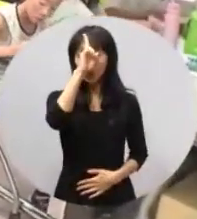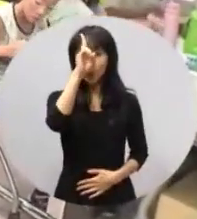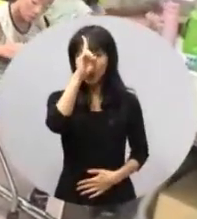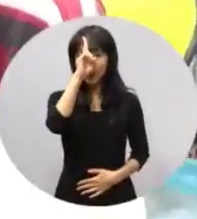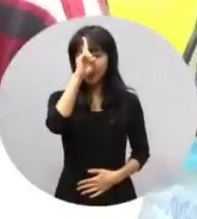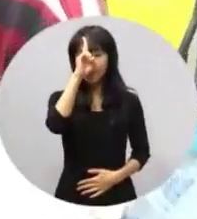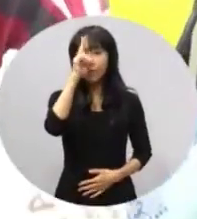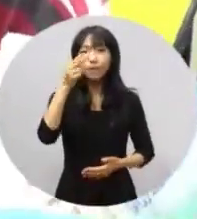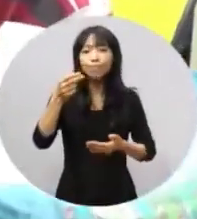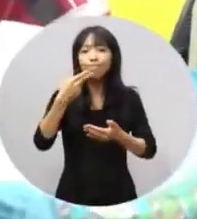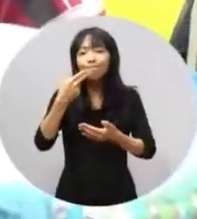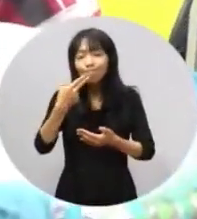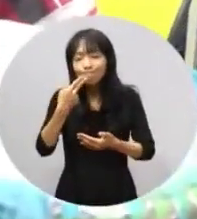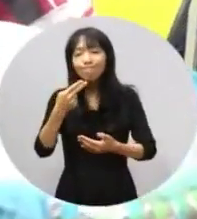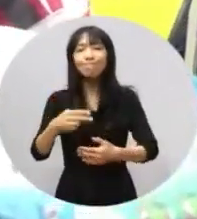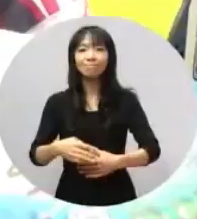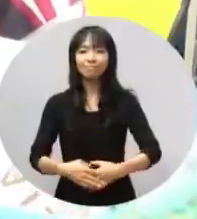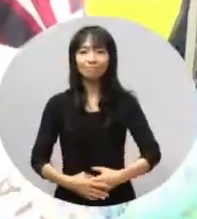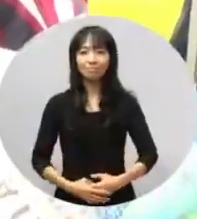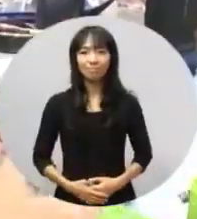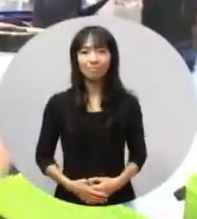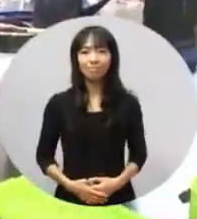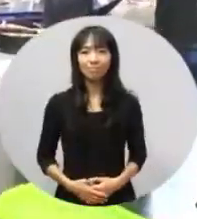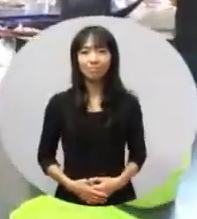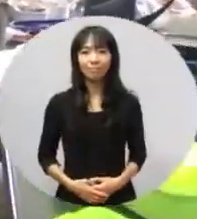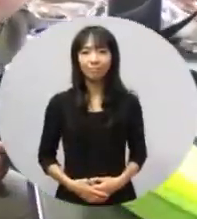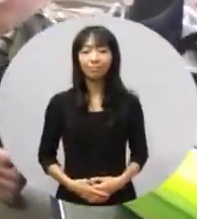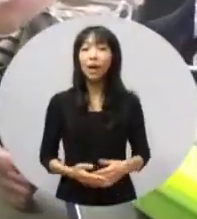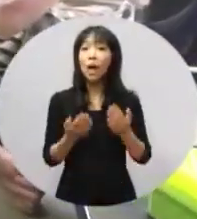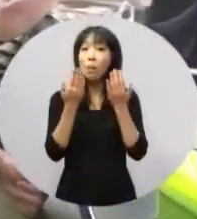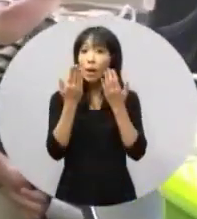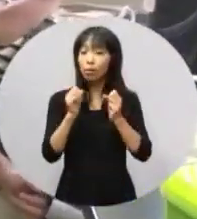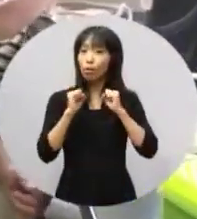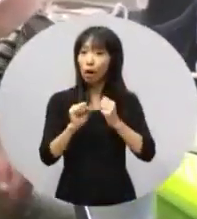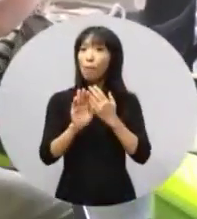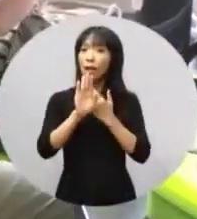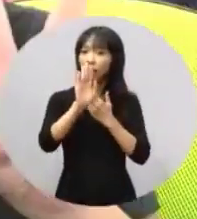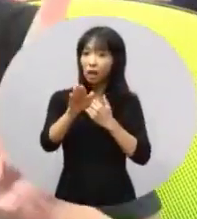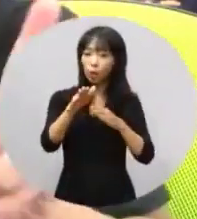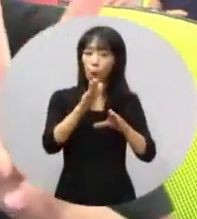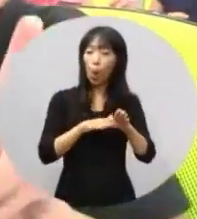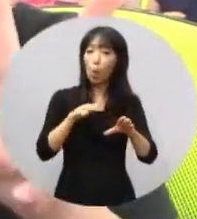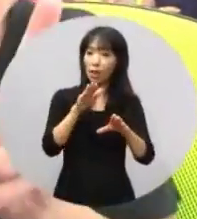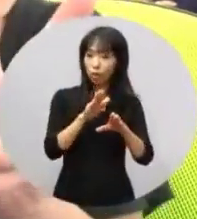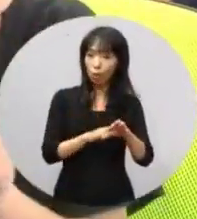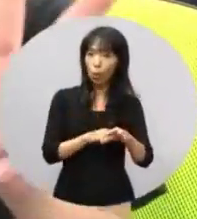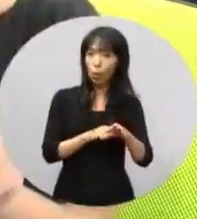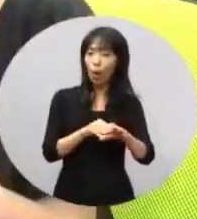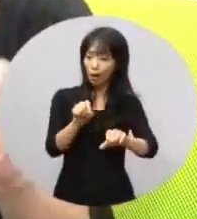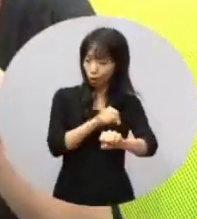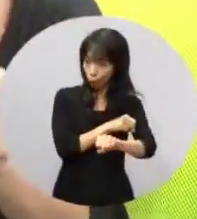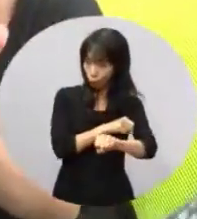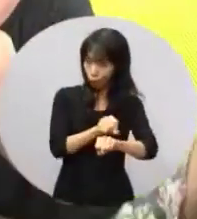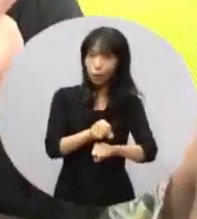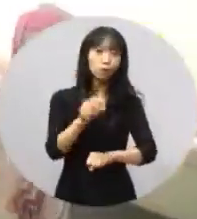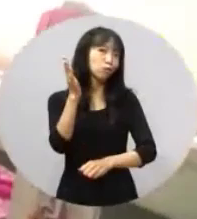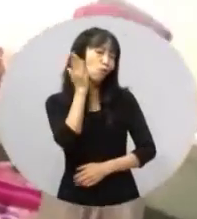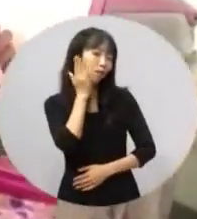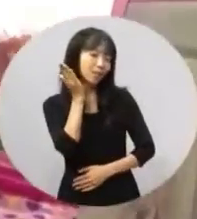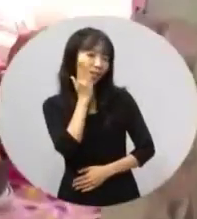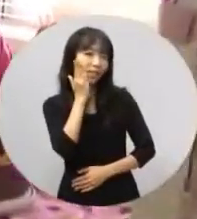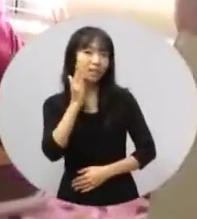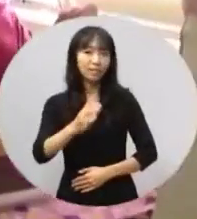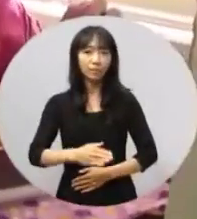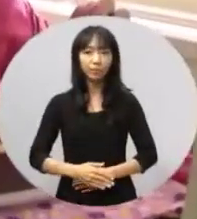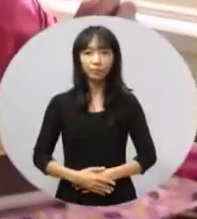昼食の時間です勉強を頑張った後のお弁当はは高く別